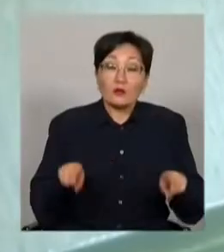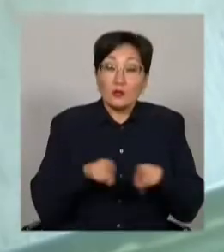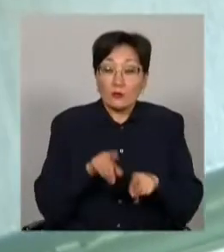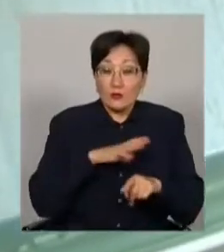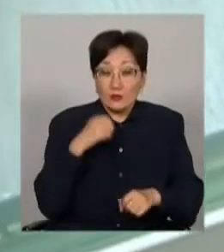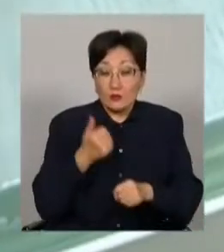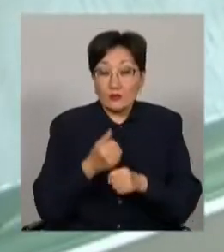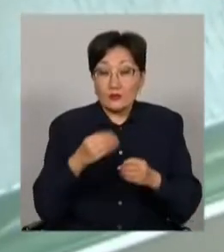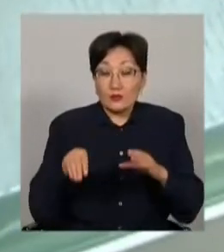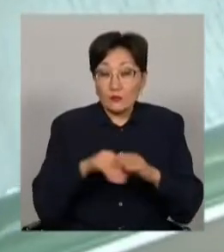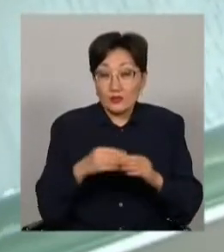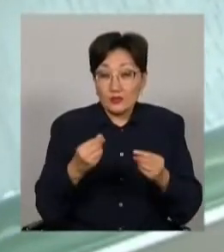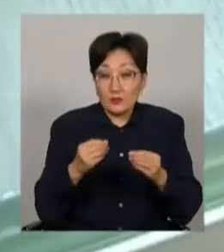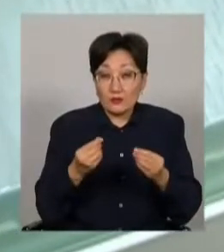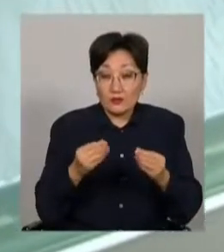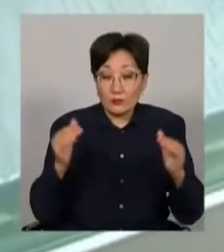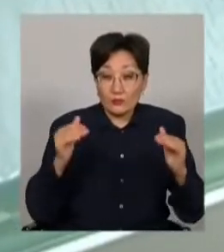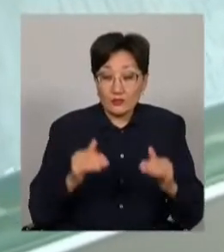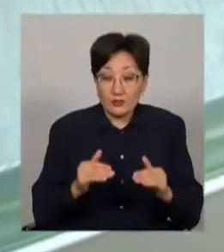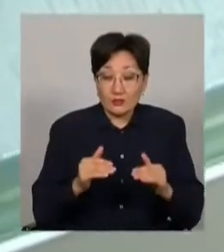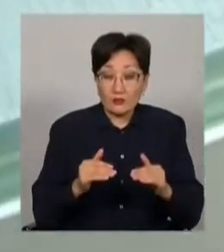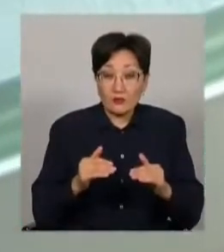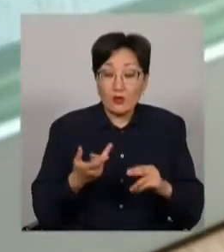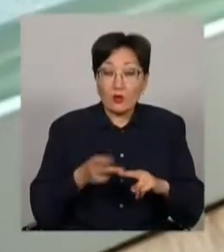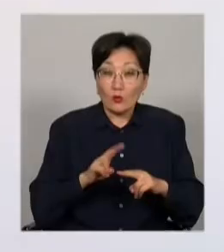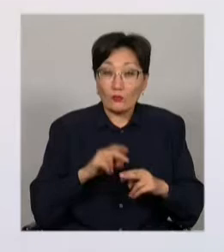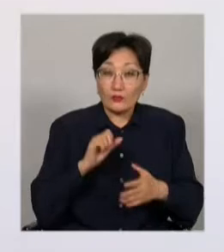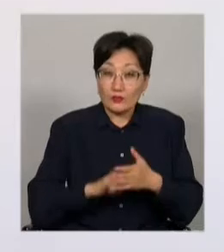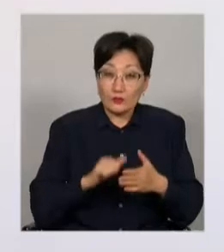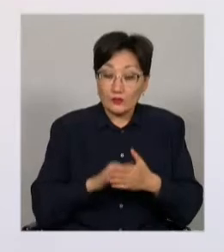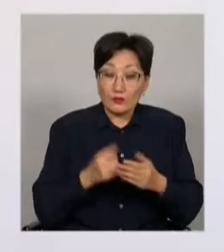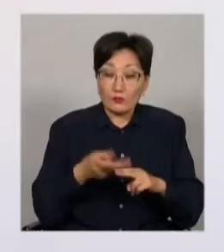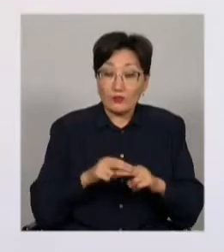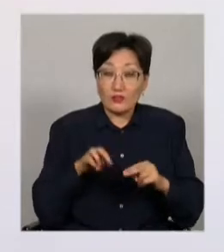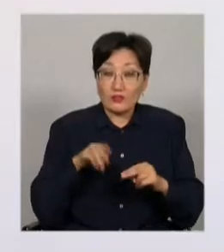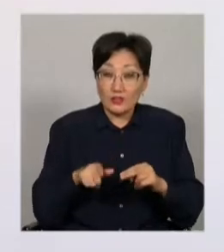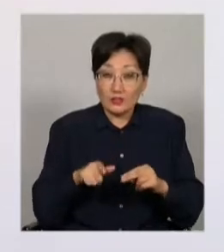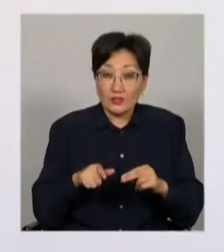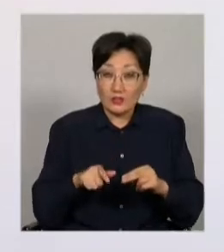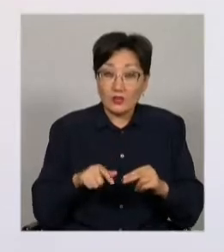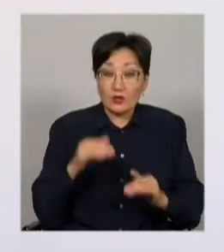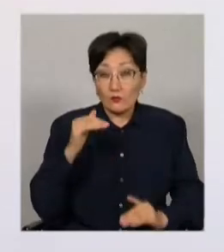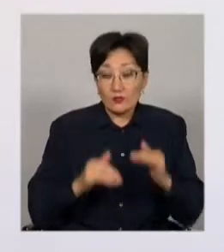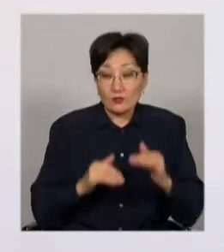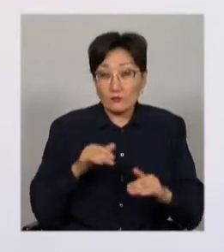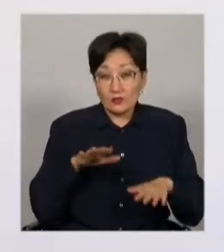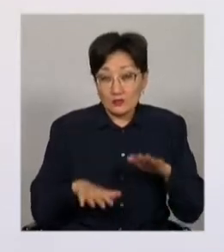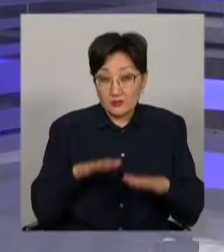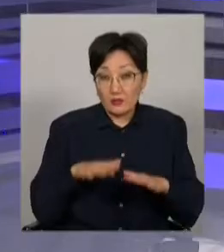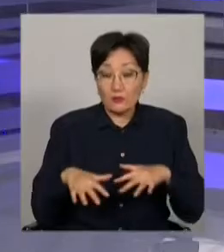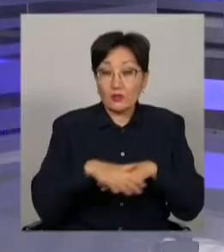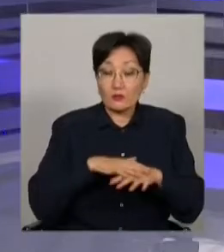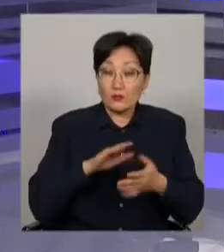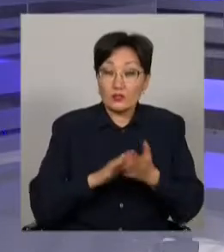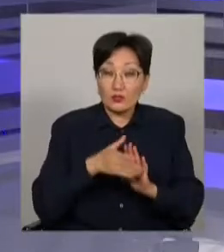бір депозиттегі сумалардың азаюына түрткі болған жағдай осы деп айтар едім. Бұл жерде теңгеге деген сенімсіздік. Біз енді айта алмаймыз, халықтың жағдайы